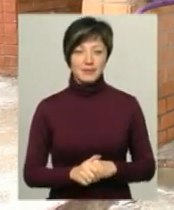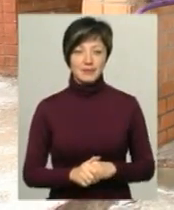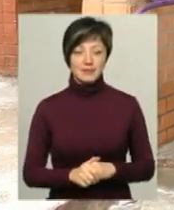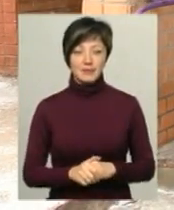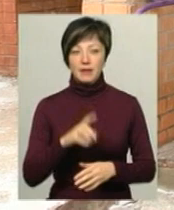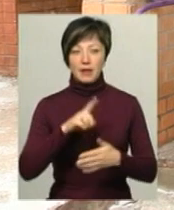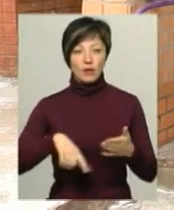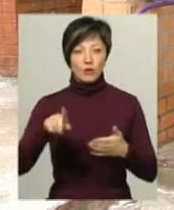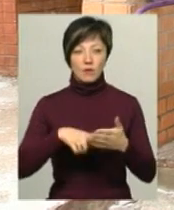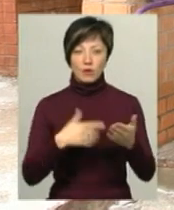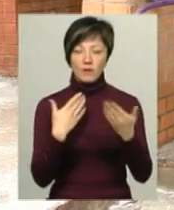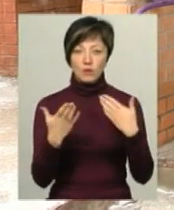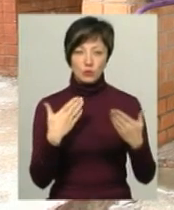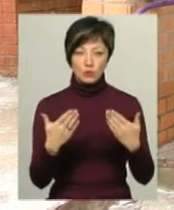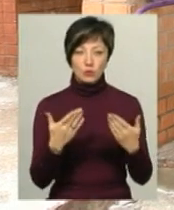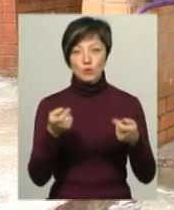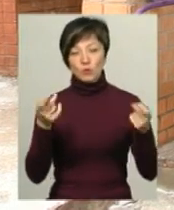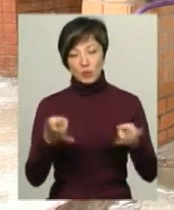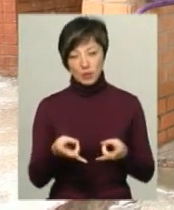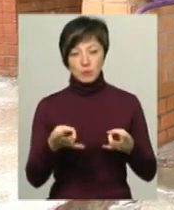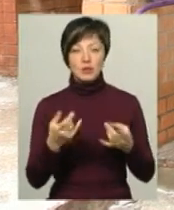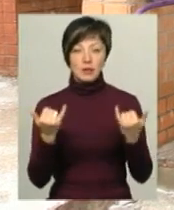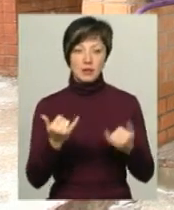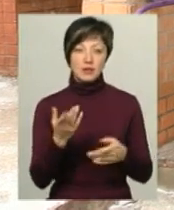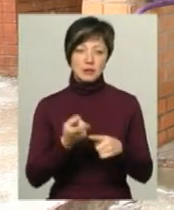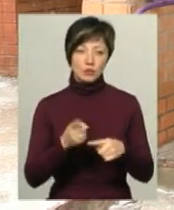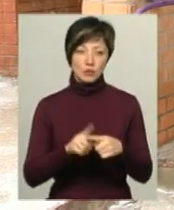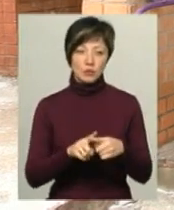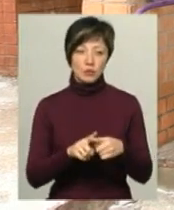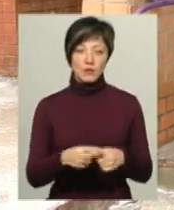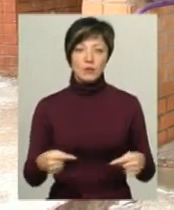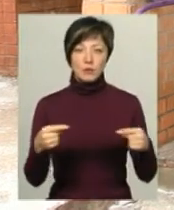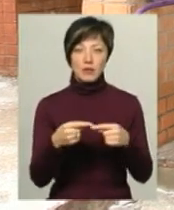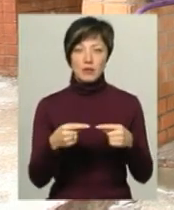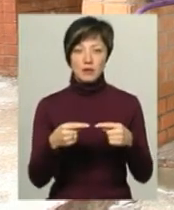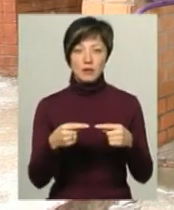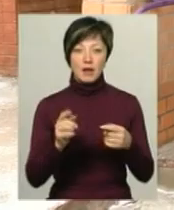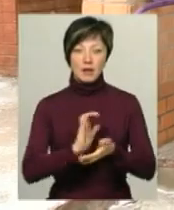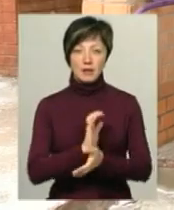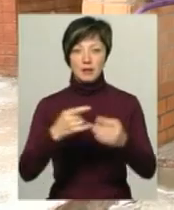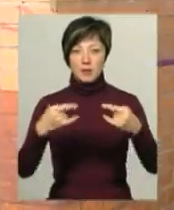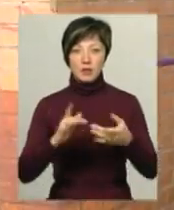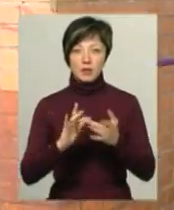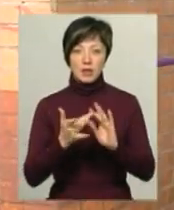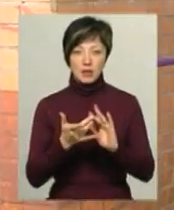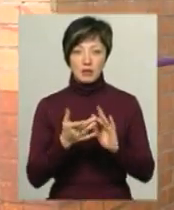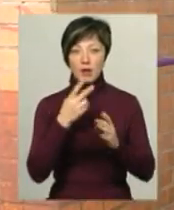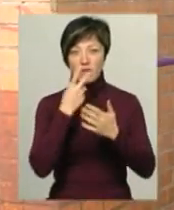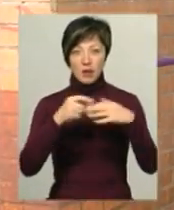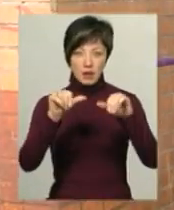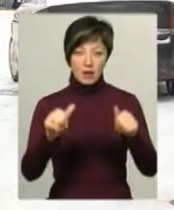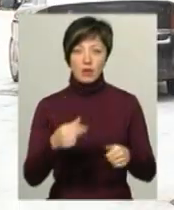з недовірою. Ну, хіба щось потрібно, то є для цього відповідні газети, і телебачення, і інтернет. Так що. Вигляд кращий,